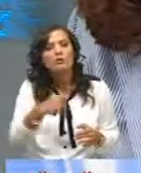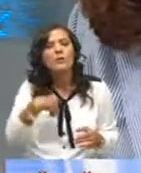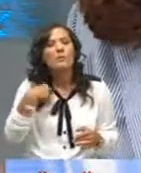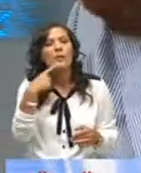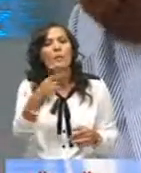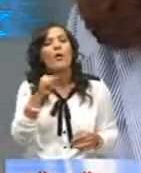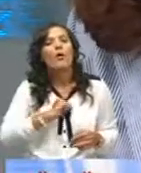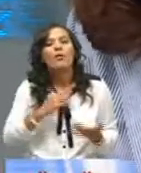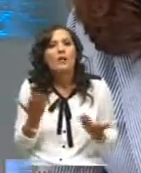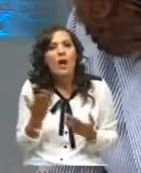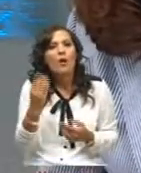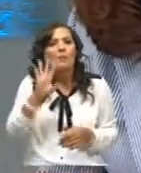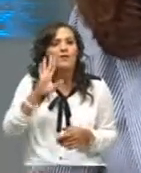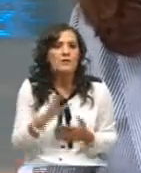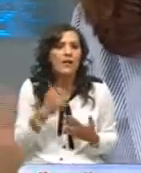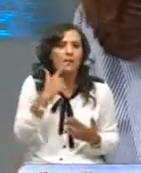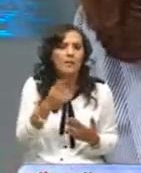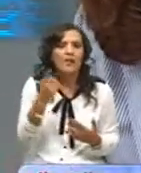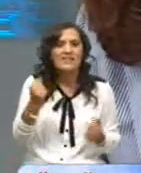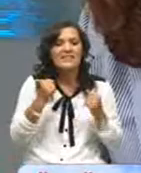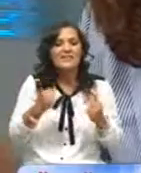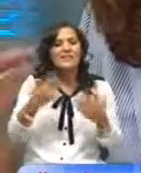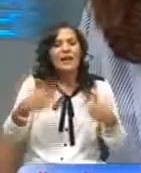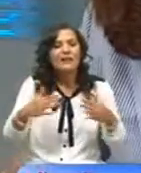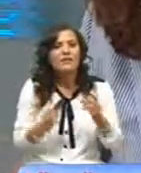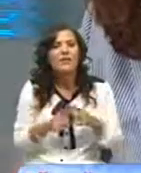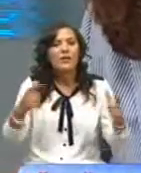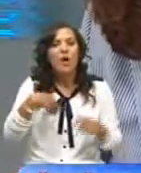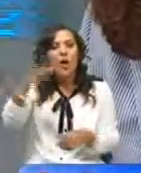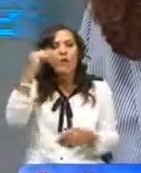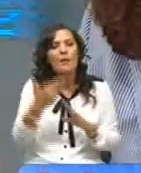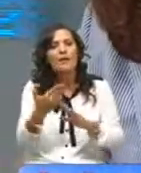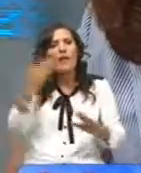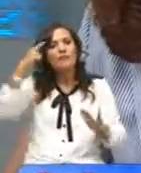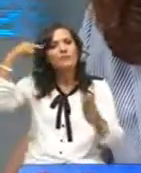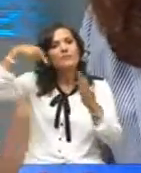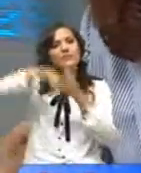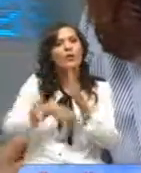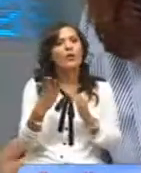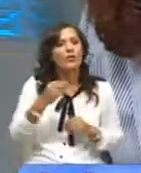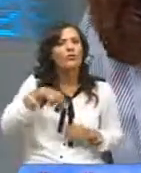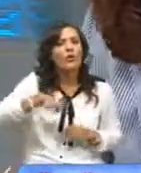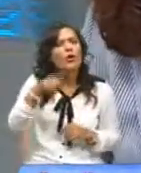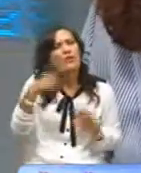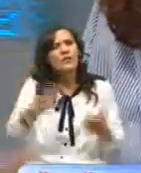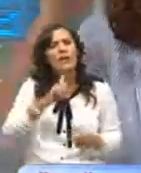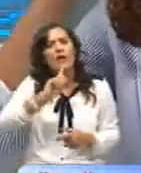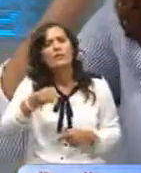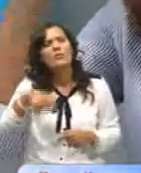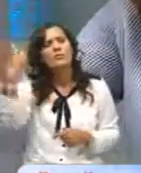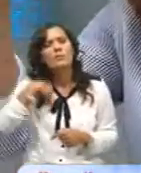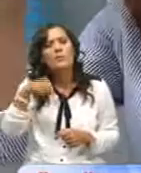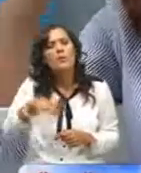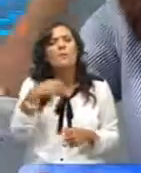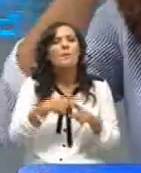demeye korkuyor Çünkü ya olmazsa olmaz stres geliştirmeye ve öğrenmeye gir iletiyor Bu şekilde onun yerine şunu düşünse Ben bu